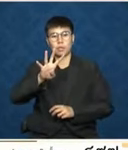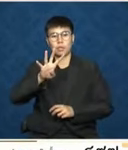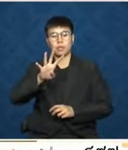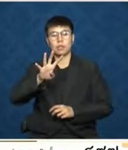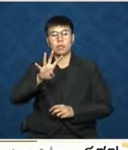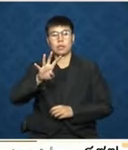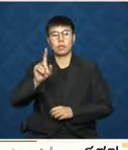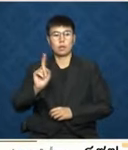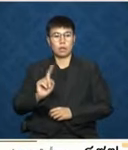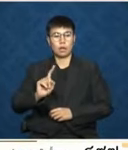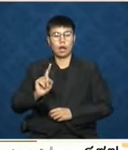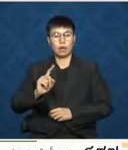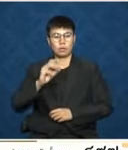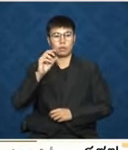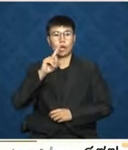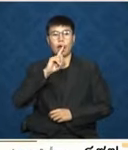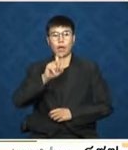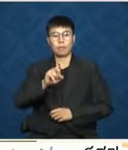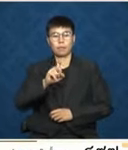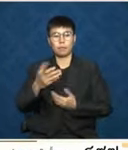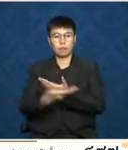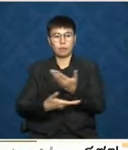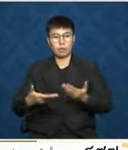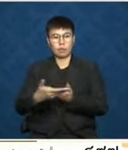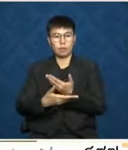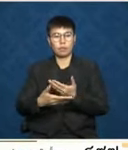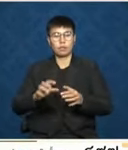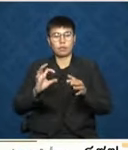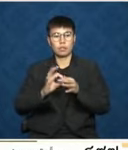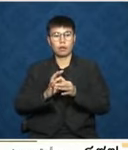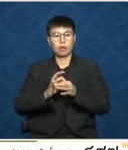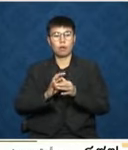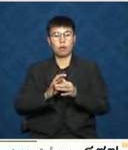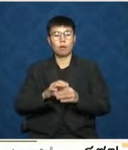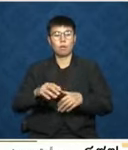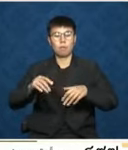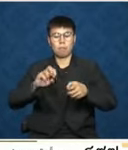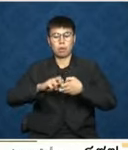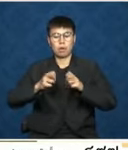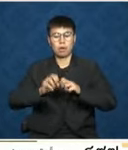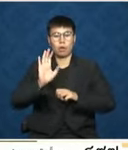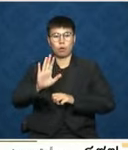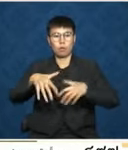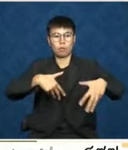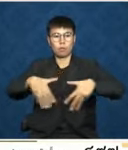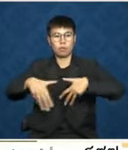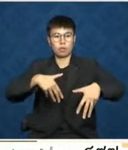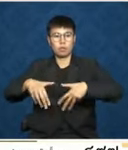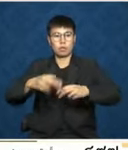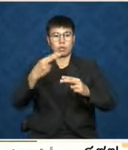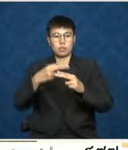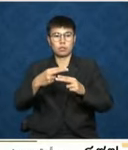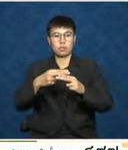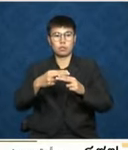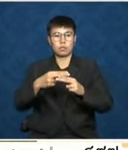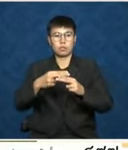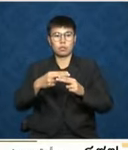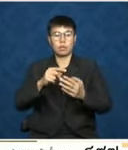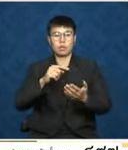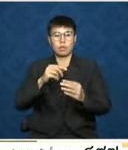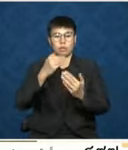ให้ท่านหารือในเรื่องความเดือดร้อนของพี่น้องประชาชนตามลำดับรายชื่อและเวลาที่